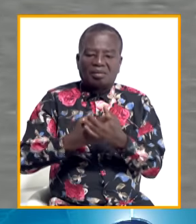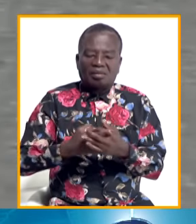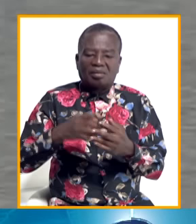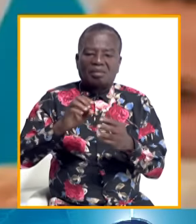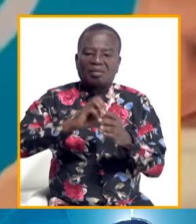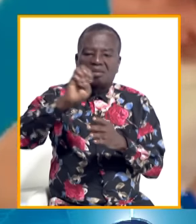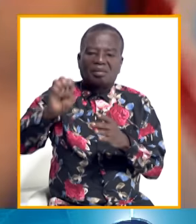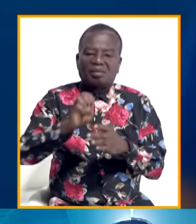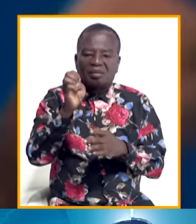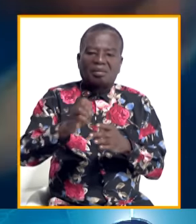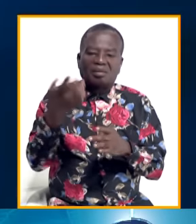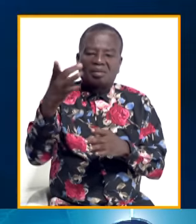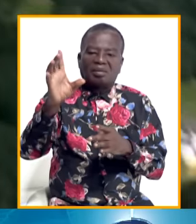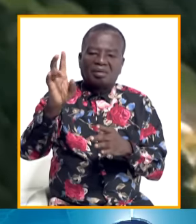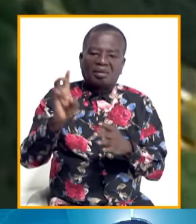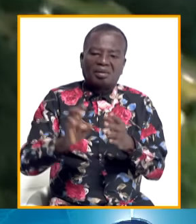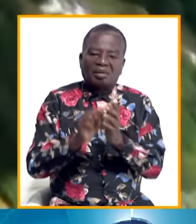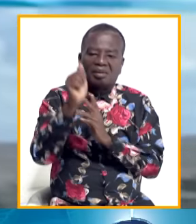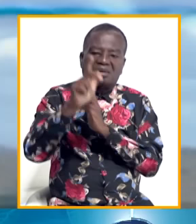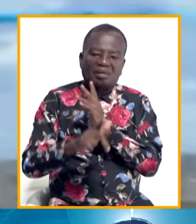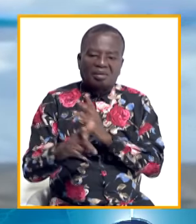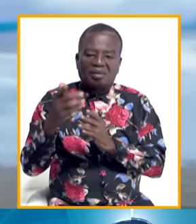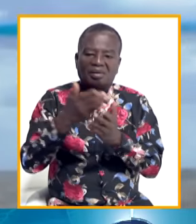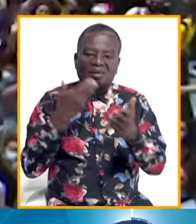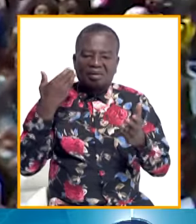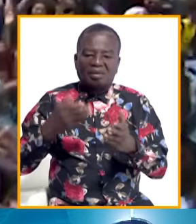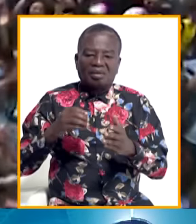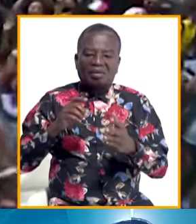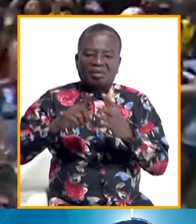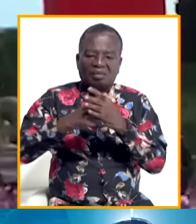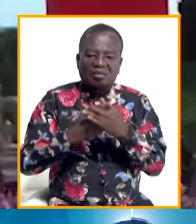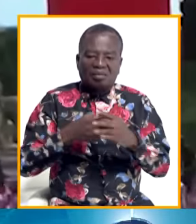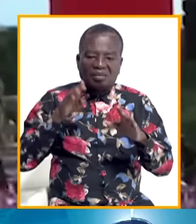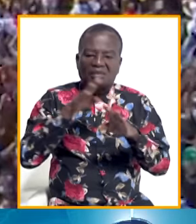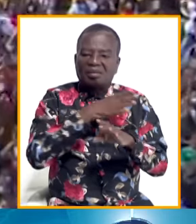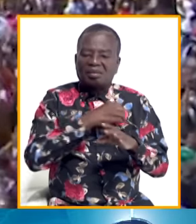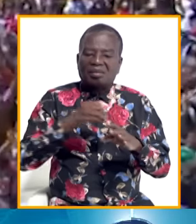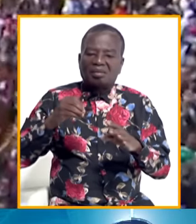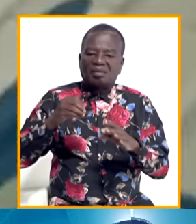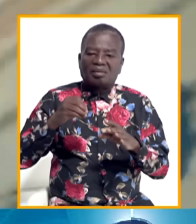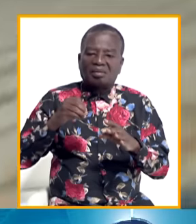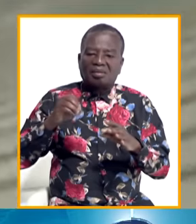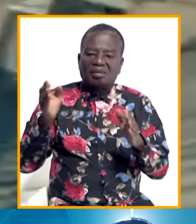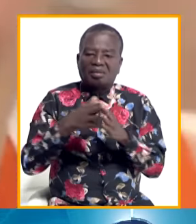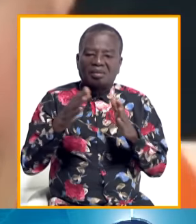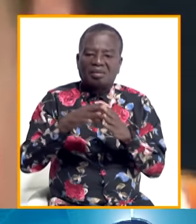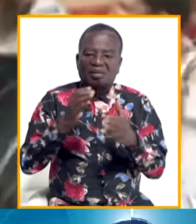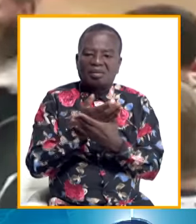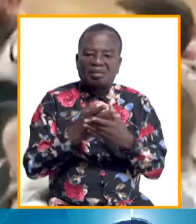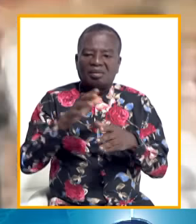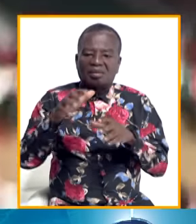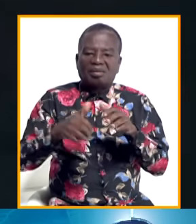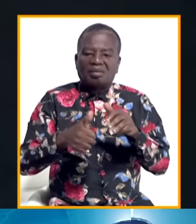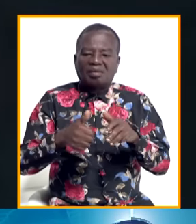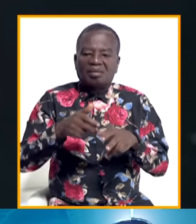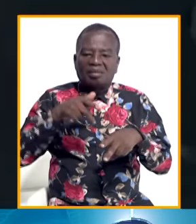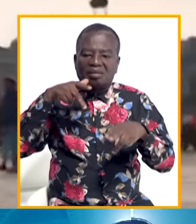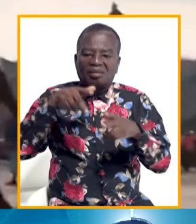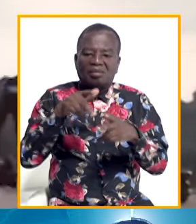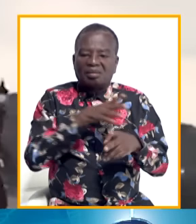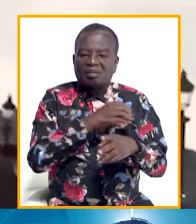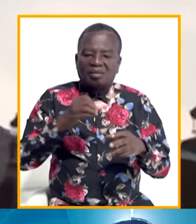avril à Paris, à 100 jours avant le coup d'envoi, une cérémonie qui a favorisé la rencontre entre athlètes et supporters. C'est